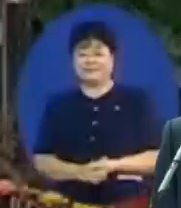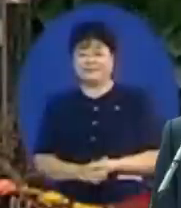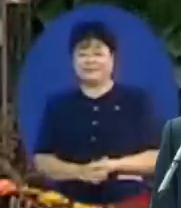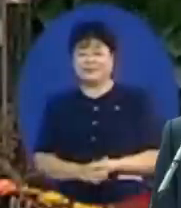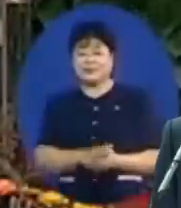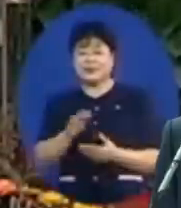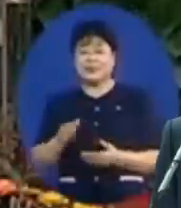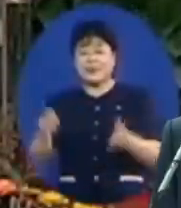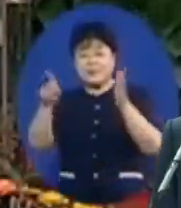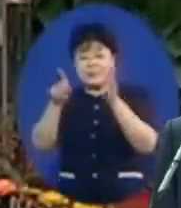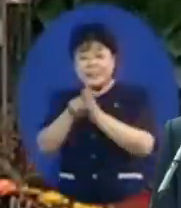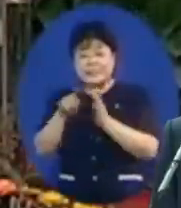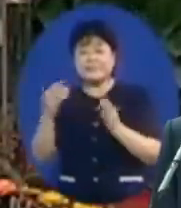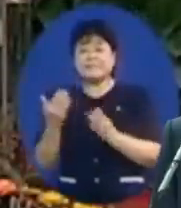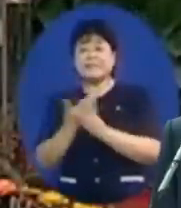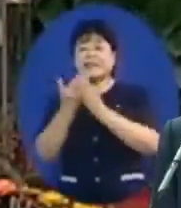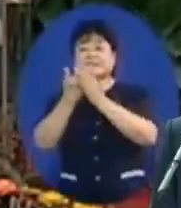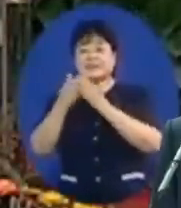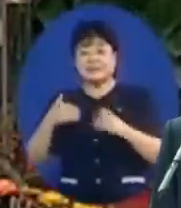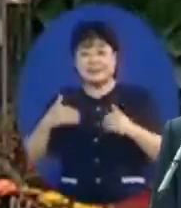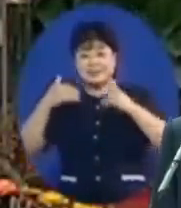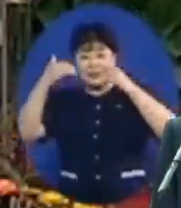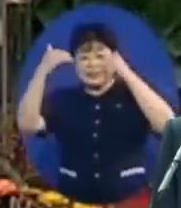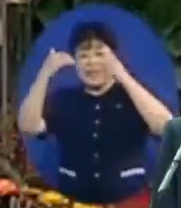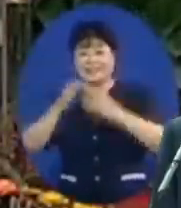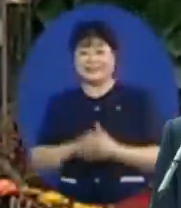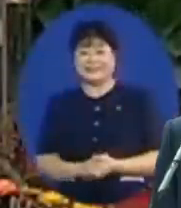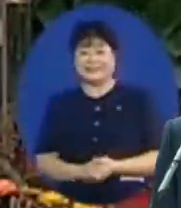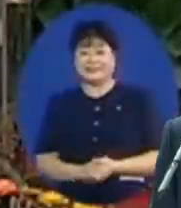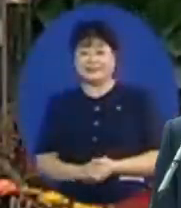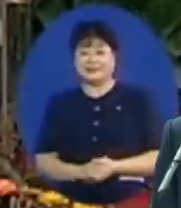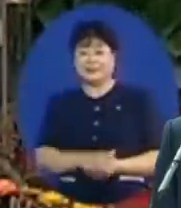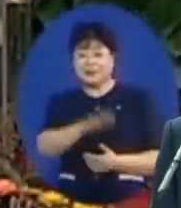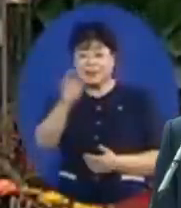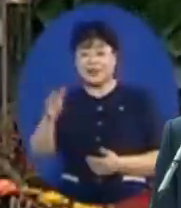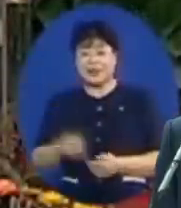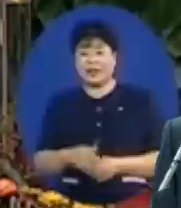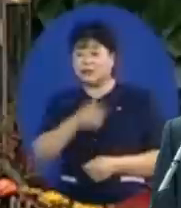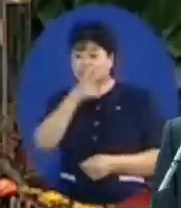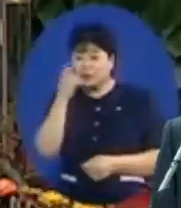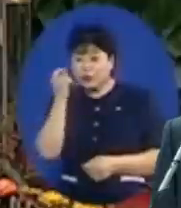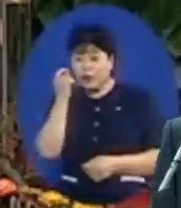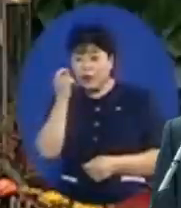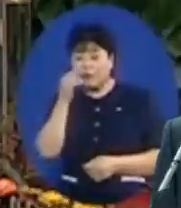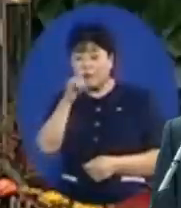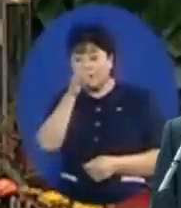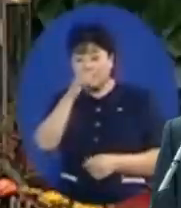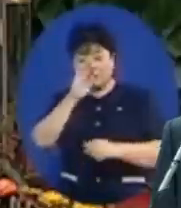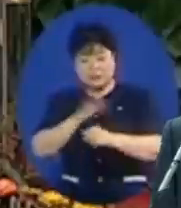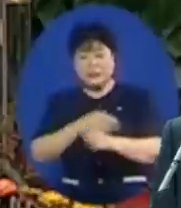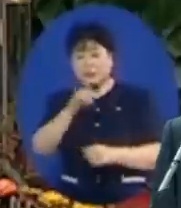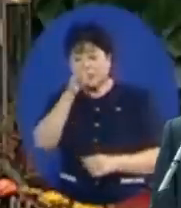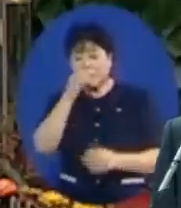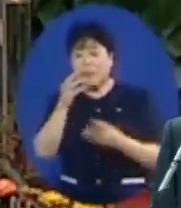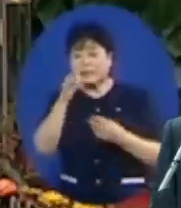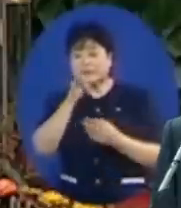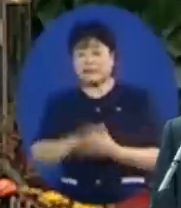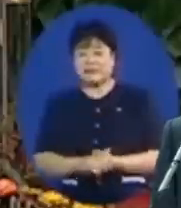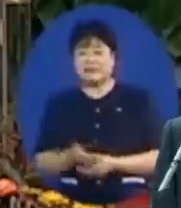그럼 우리의 신앙의 발전과 성장에는 우리가 모자란 일도 하고 잘못한 일도 많이